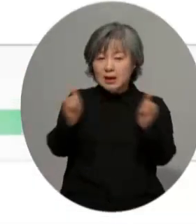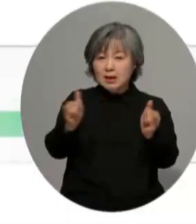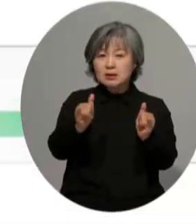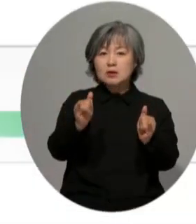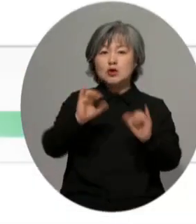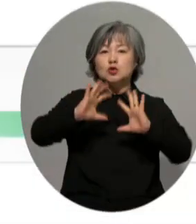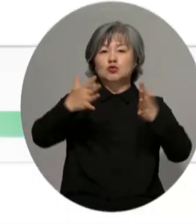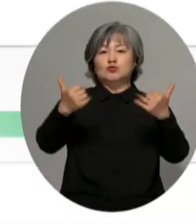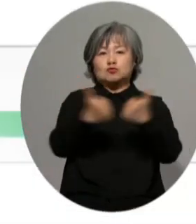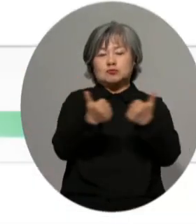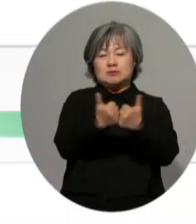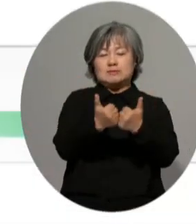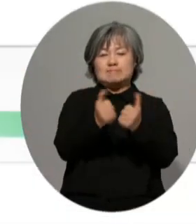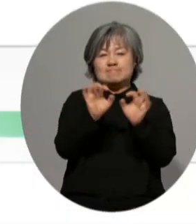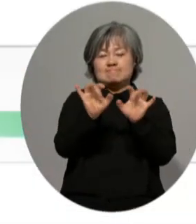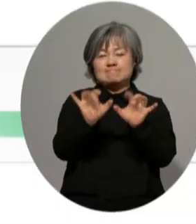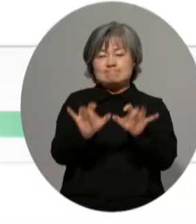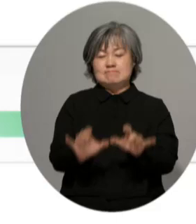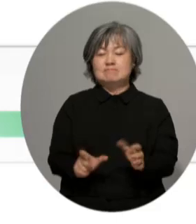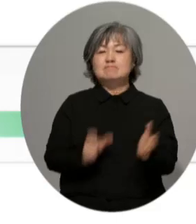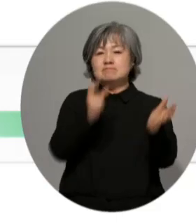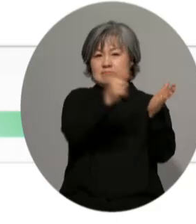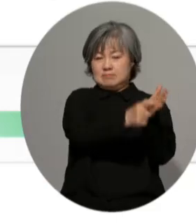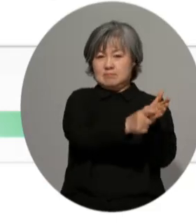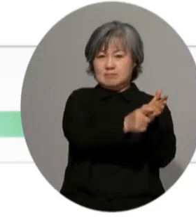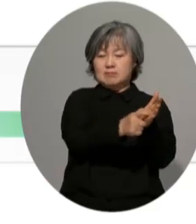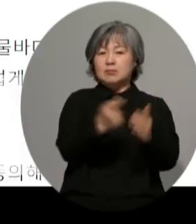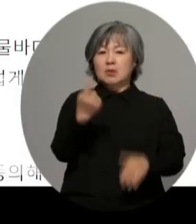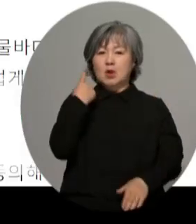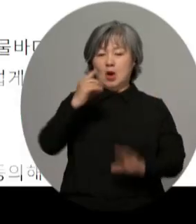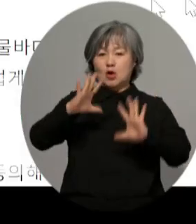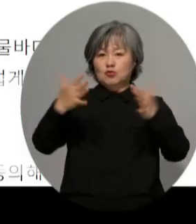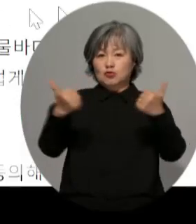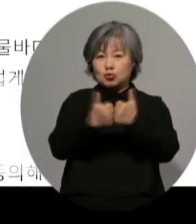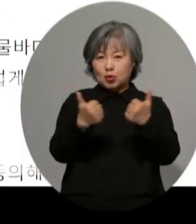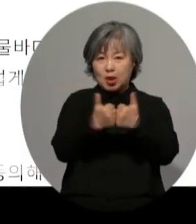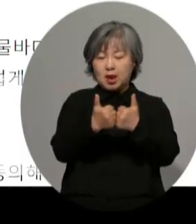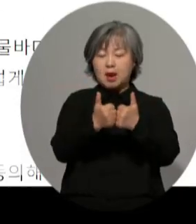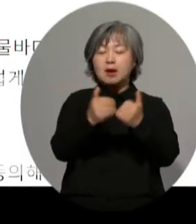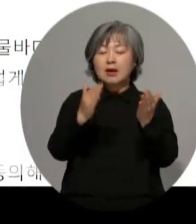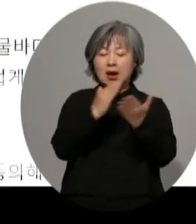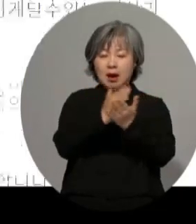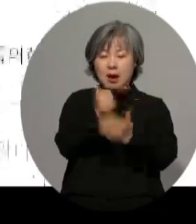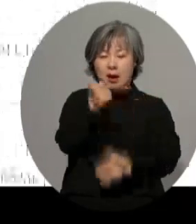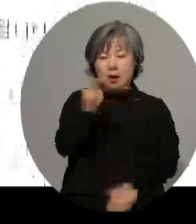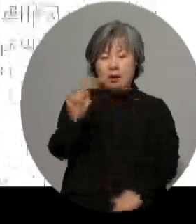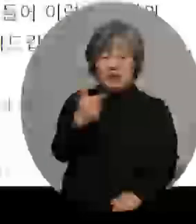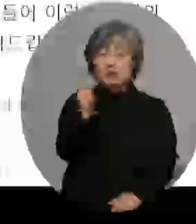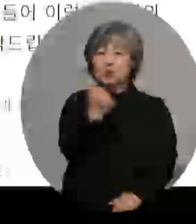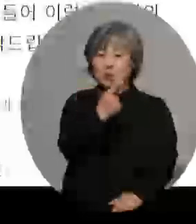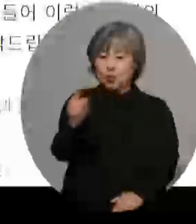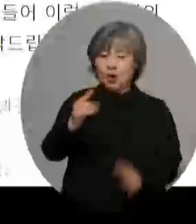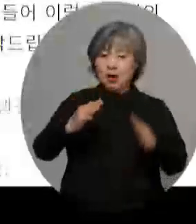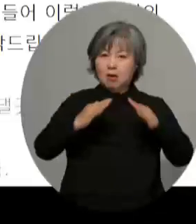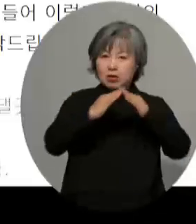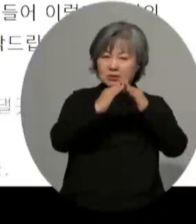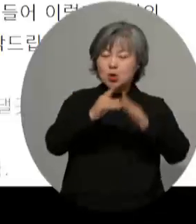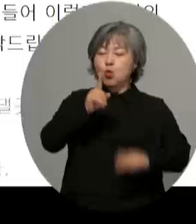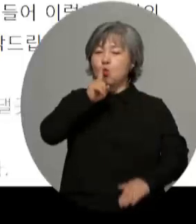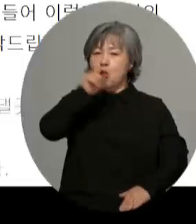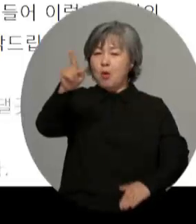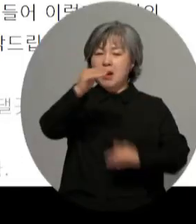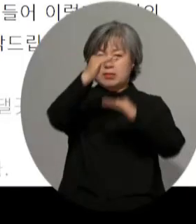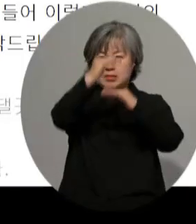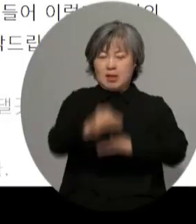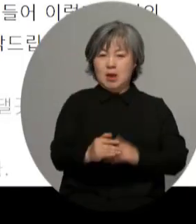국회 국민청원서를 게시했습니다. 어제 국회 국민청원에 한화건설과 우리자산신탁 등을 고발한다는